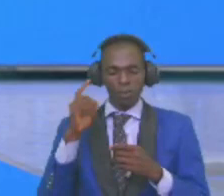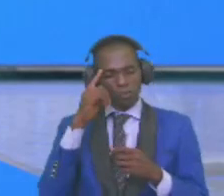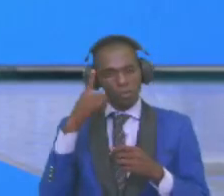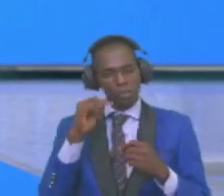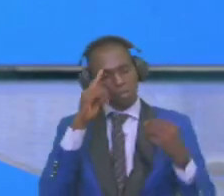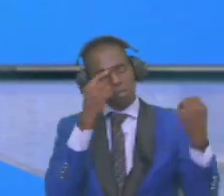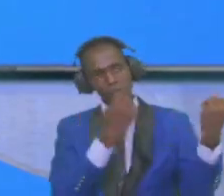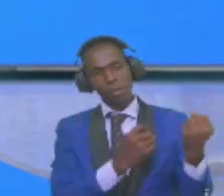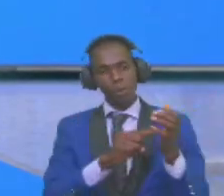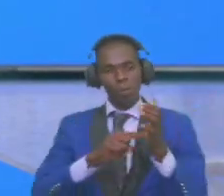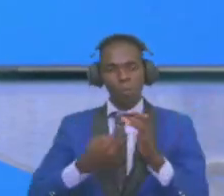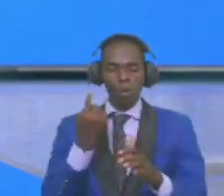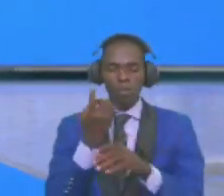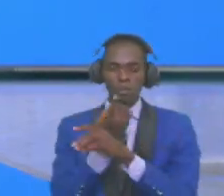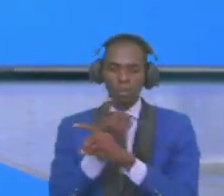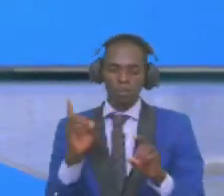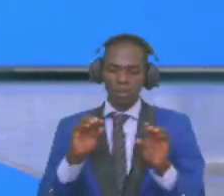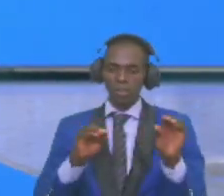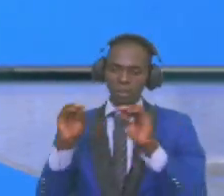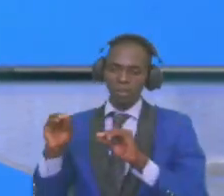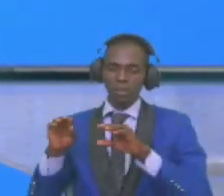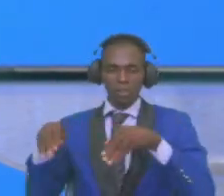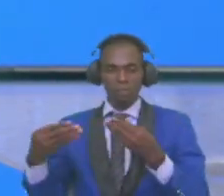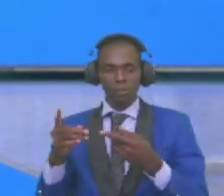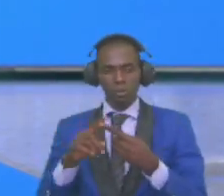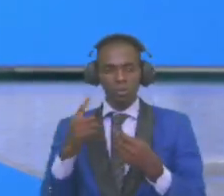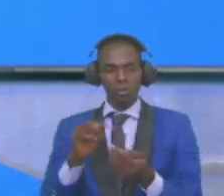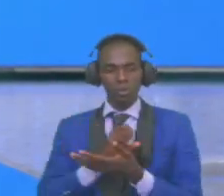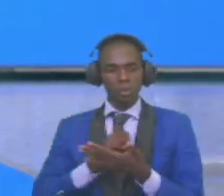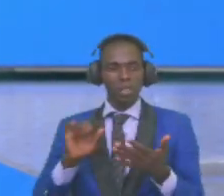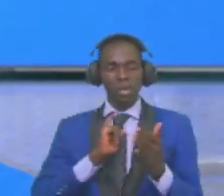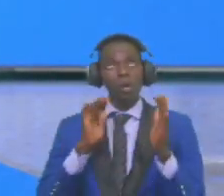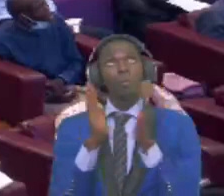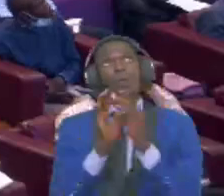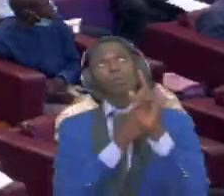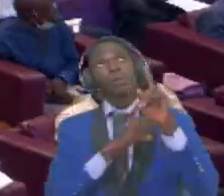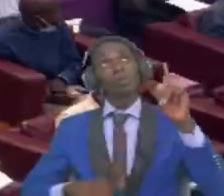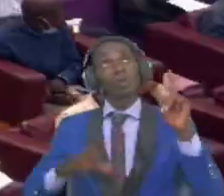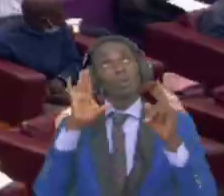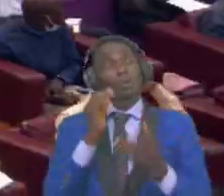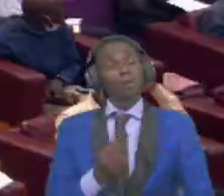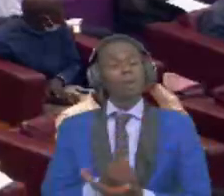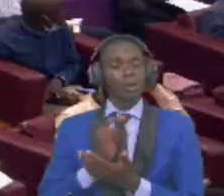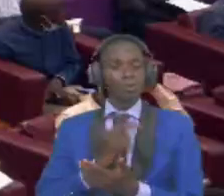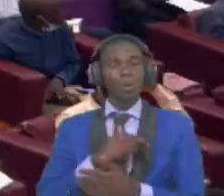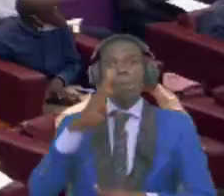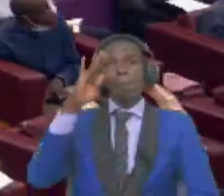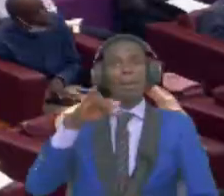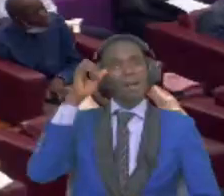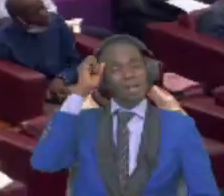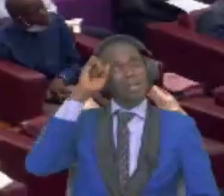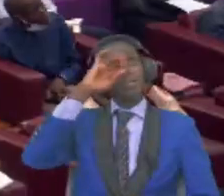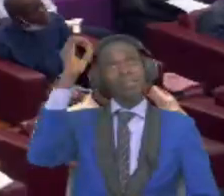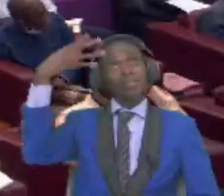pôle emploi qui a été transmise au sein une voie pour tous et je puis que le seigneur nous aident par sa